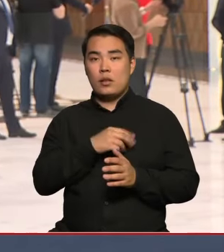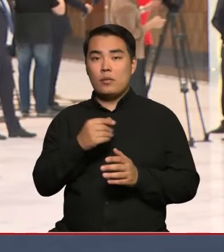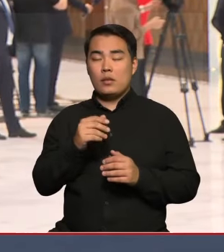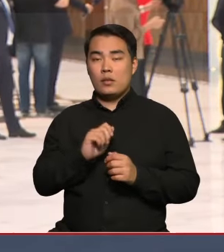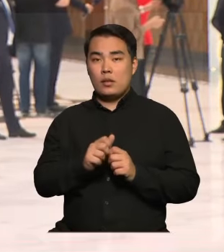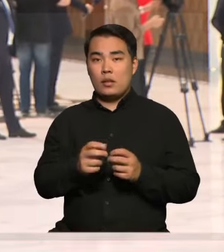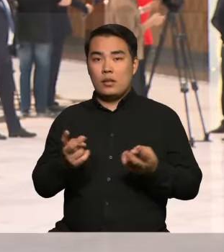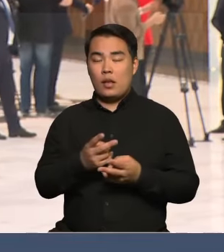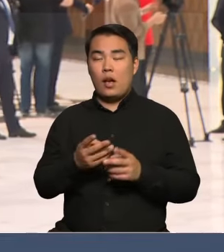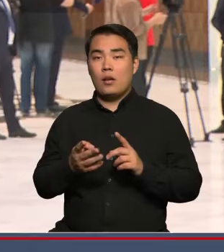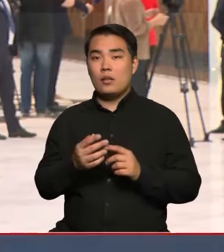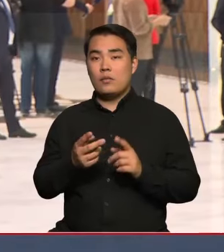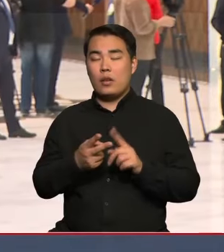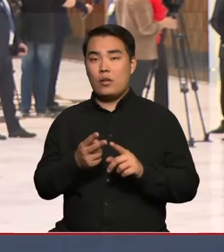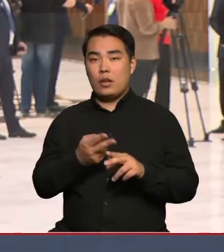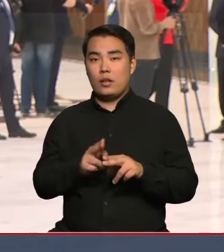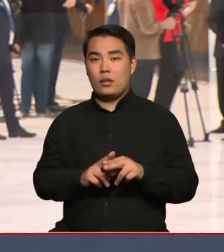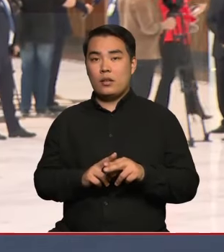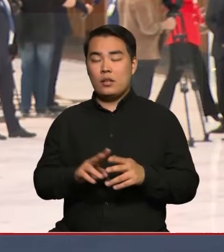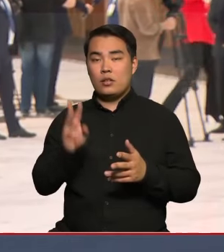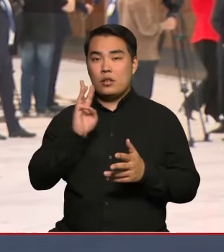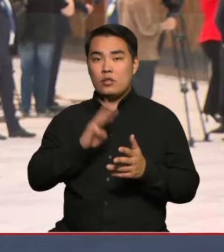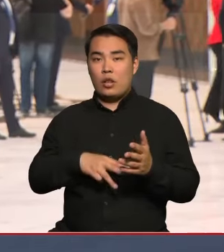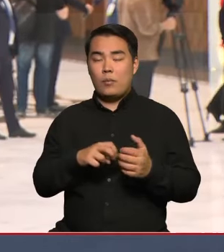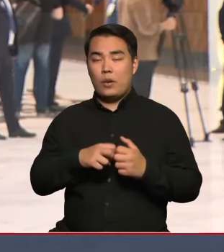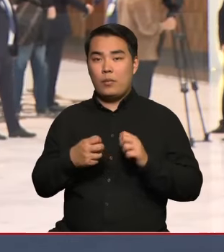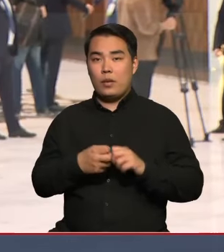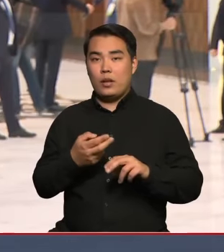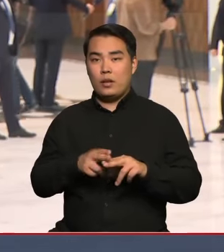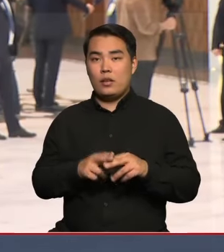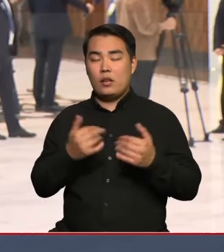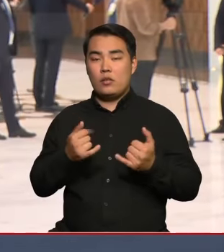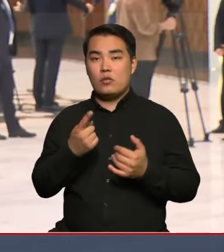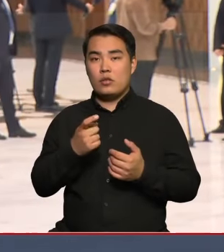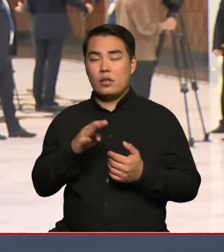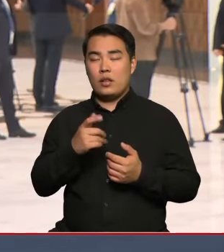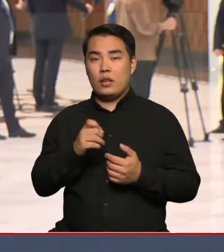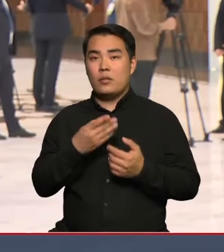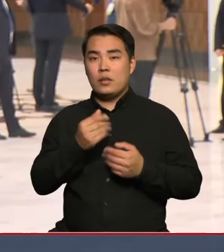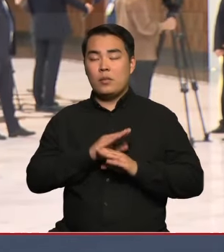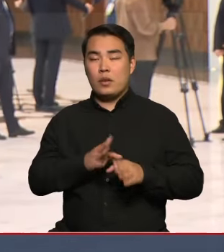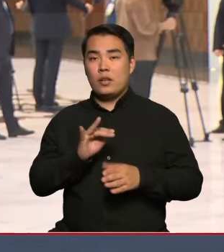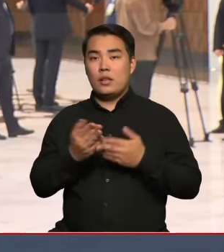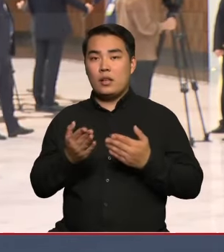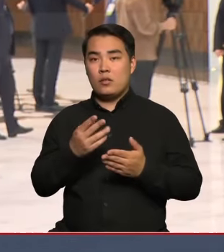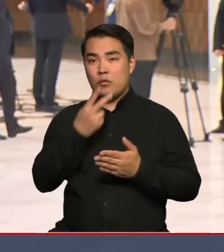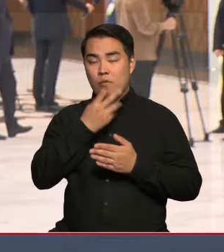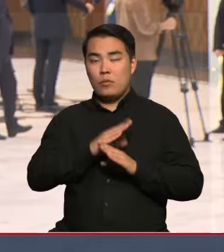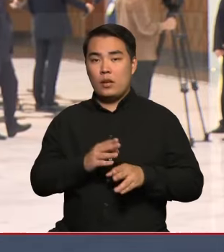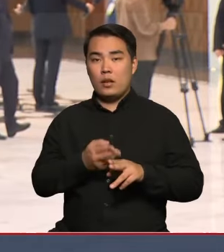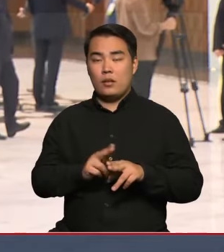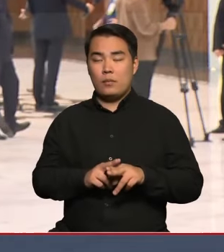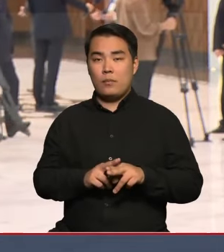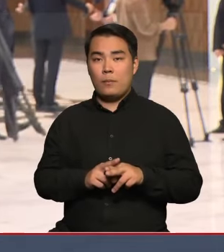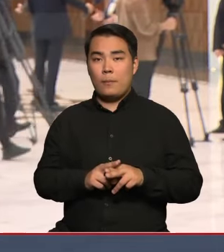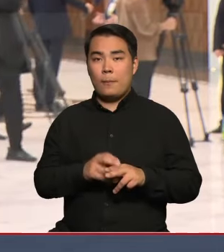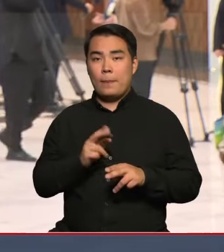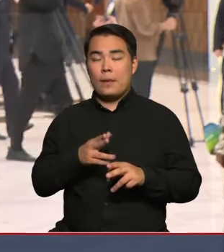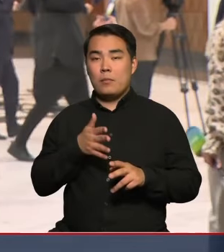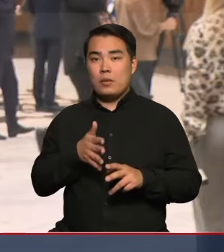бір. Екіншіден, бұл айыппұлдар мәселесі. Бүгін жаңағы 100 теңгені төлемей, әлде көрмей қалсан, оған былай